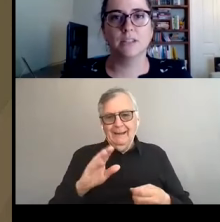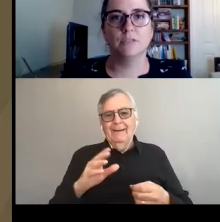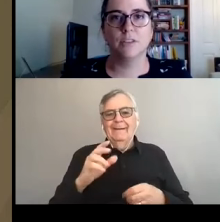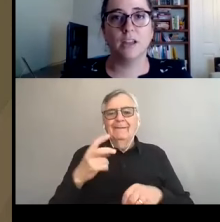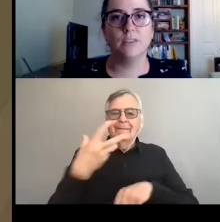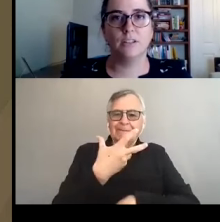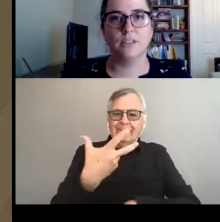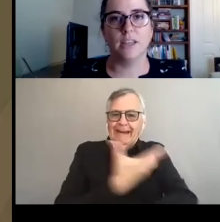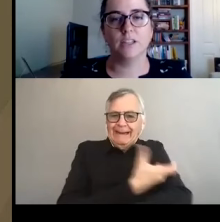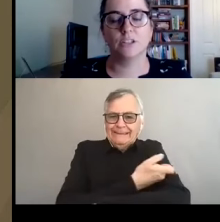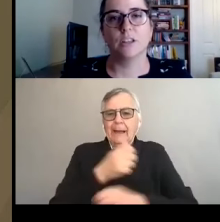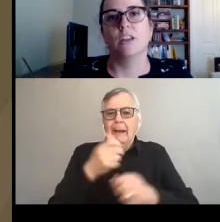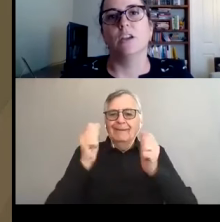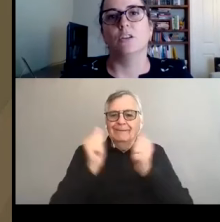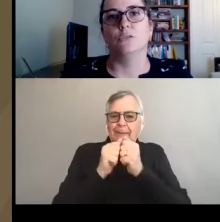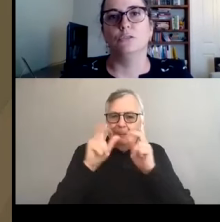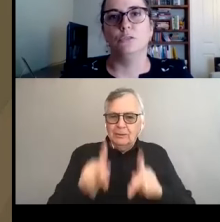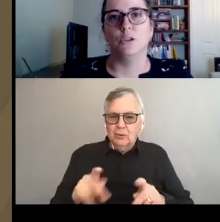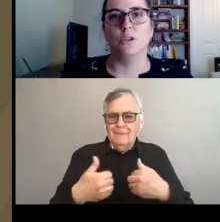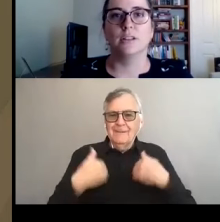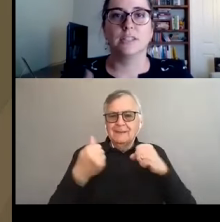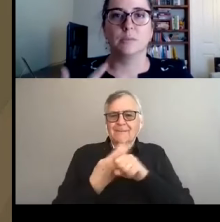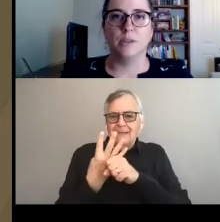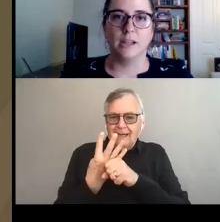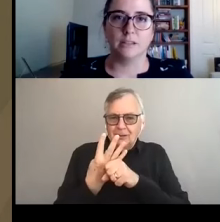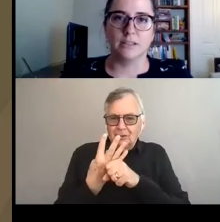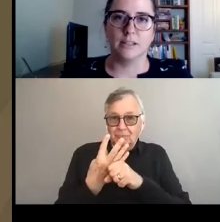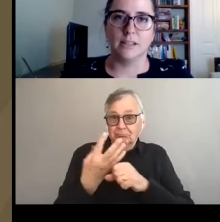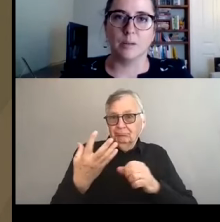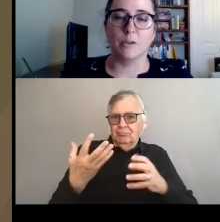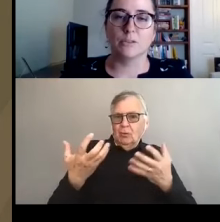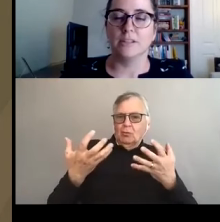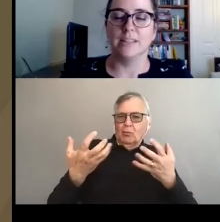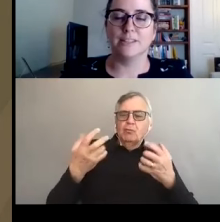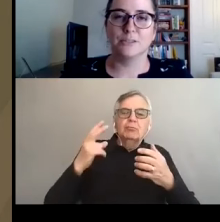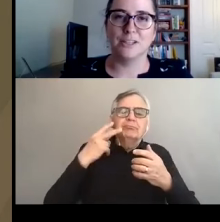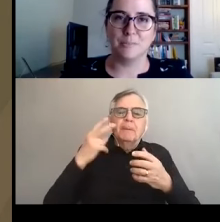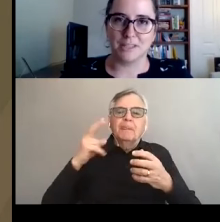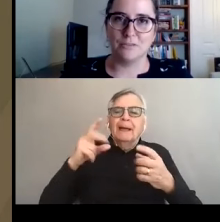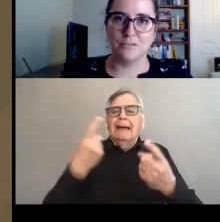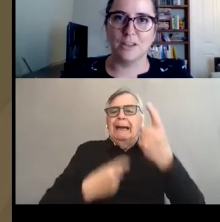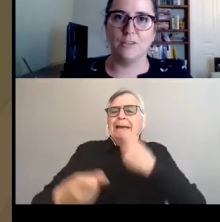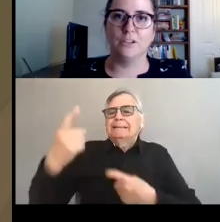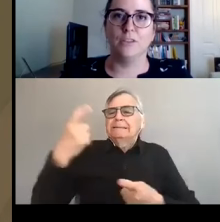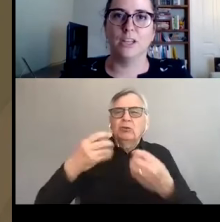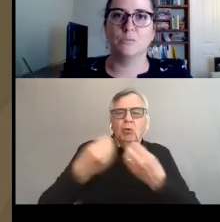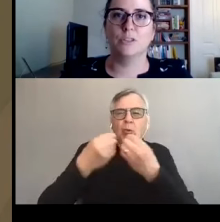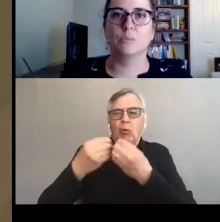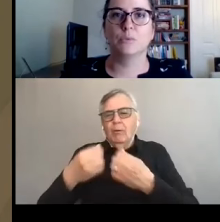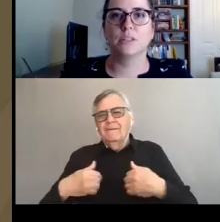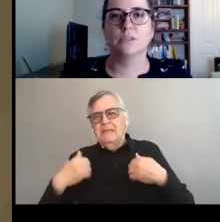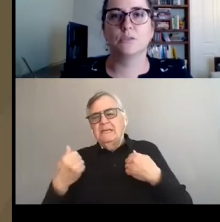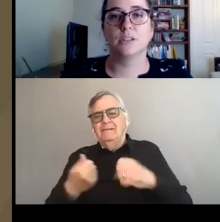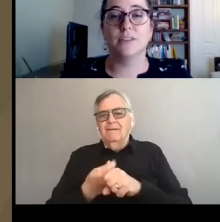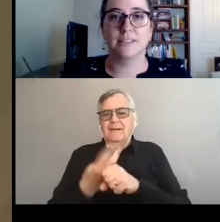et personnes vivant avec le VIH. On a voulu anticiper à la COTIDA les réponses, les questions que les personnes vivant avec le VIH pouvaient